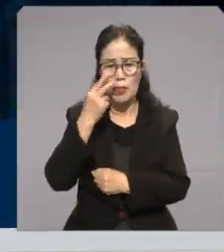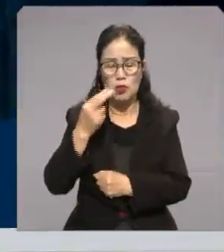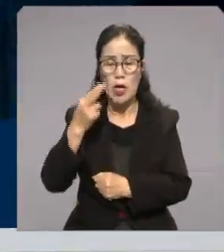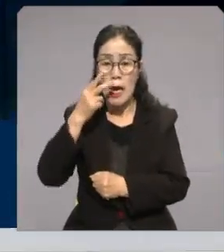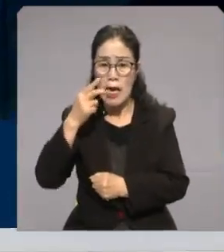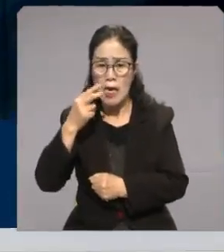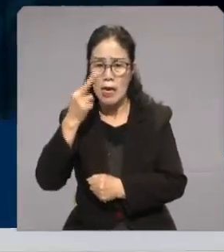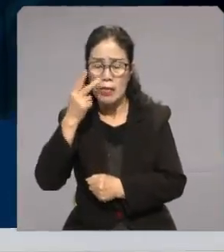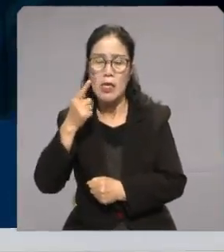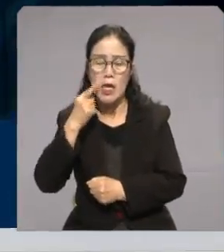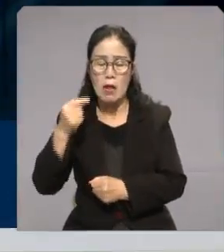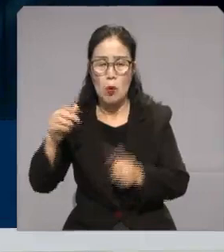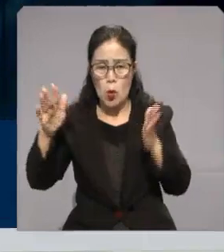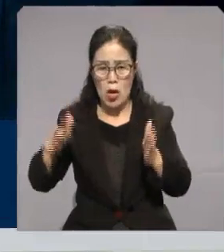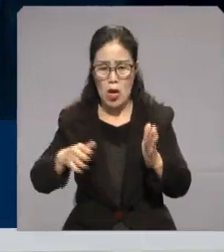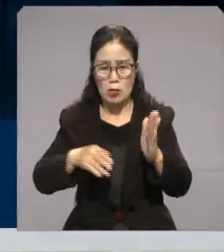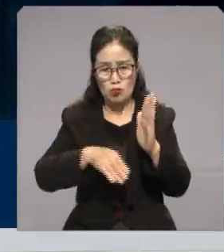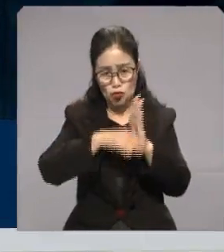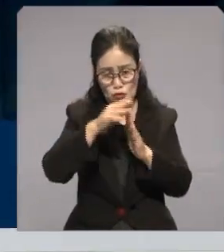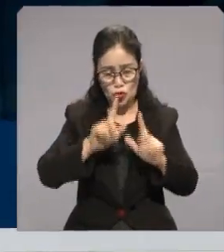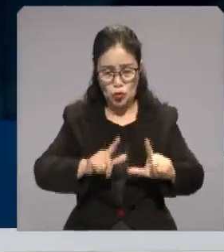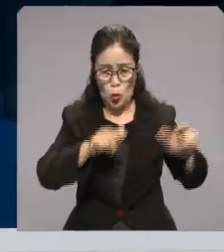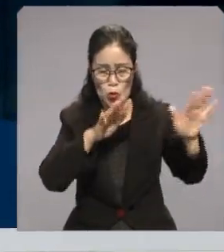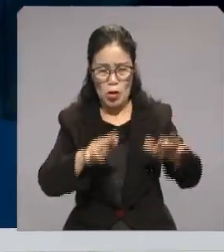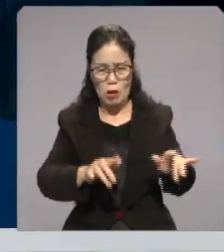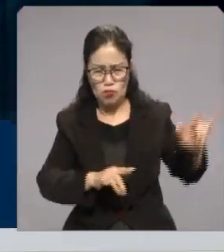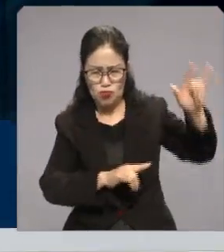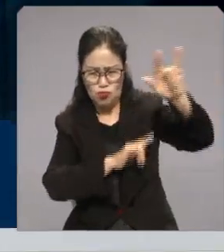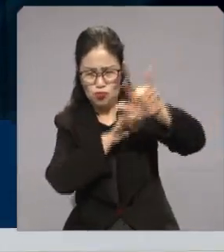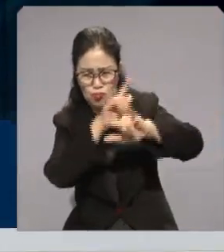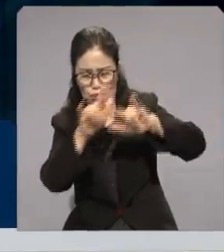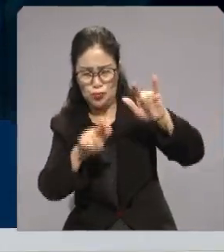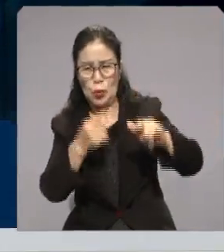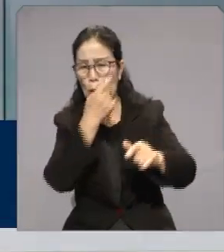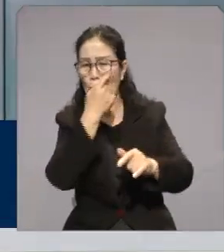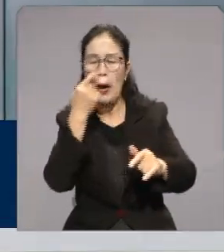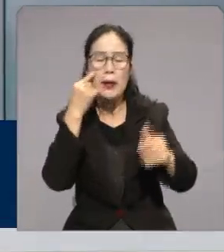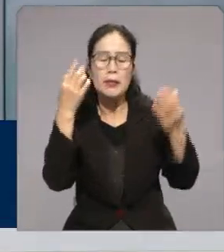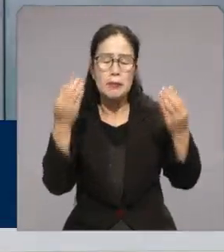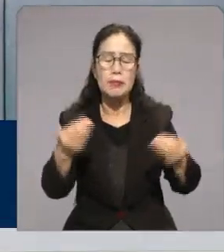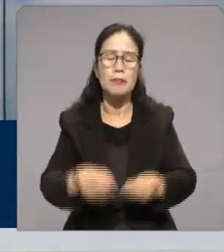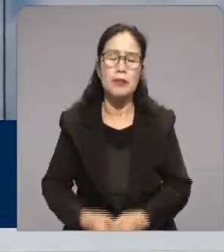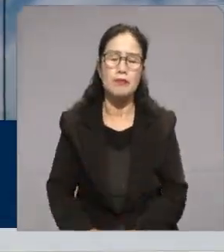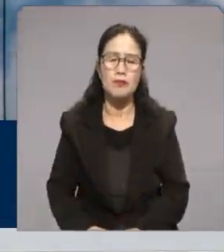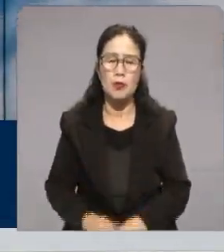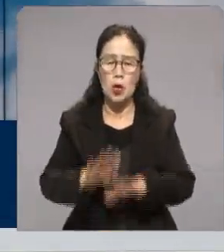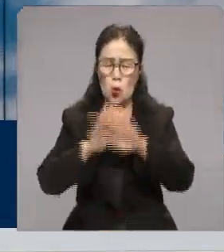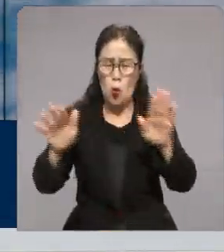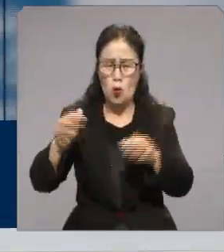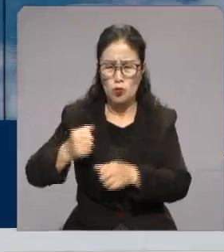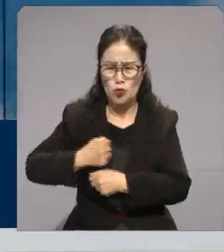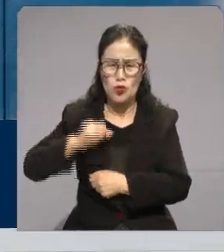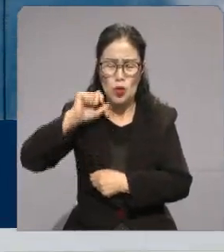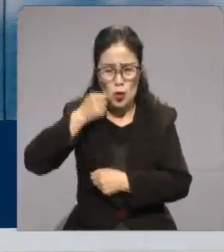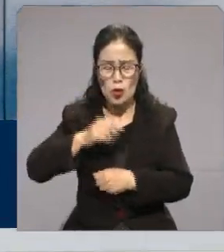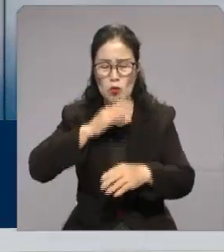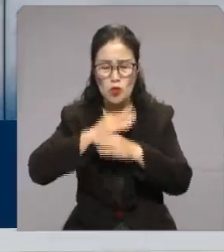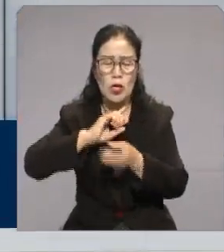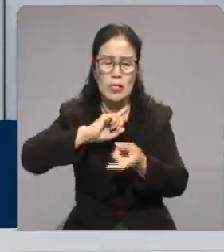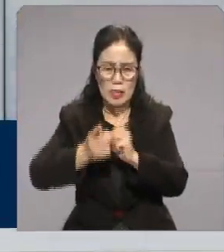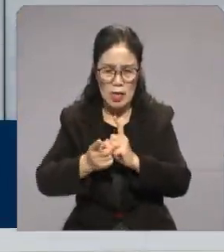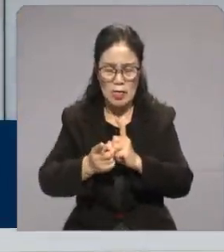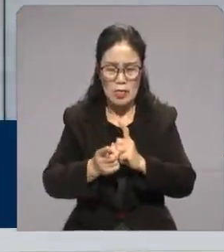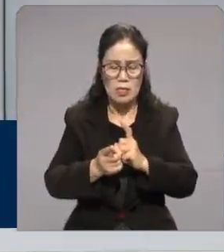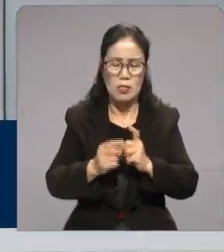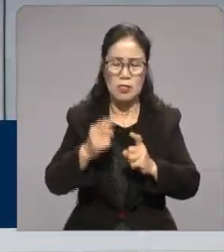공중훈련이 있었던 북측 동해로 전략폭격기를 전개시킨 사실이 확인됐습니다. 공군이 취약한 북한 대신 전략자산을